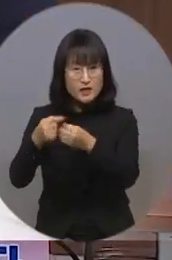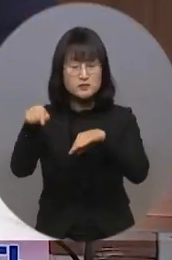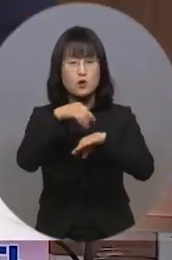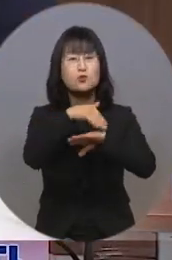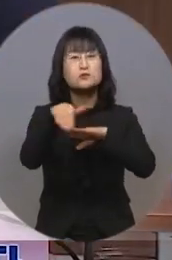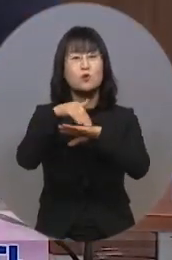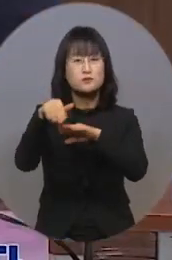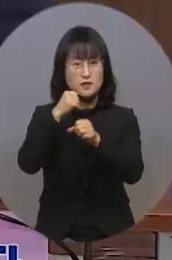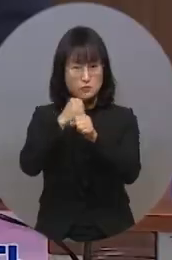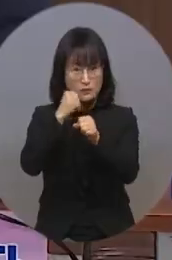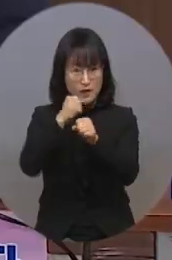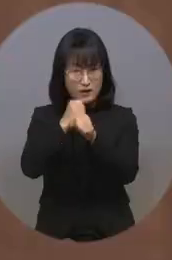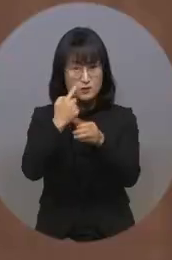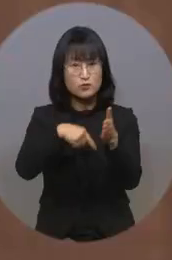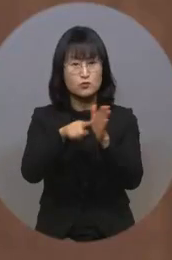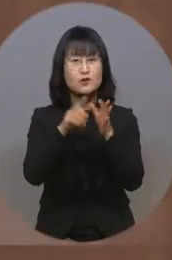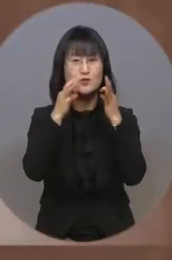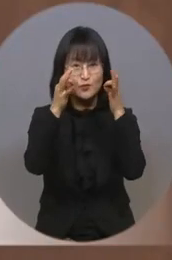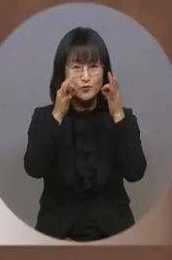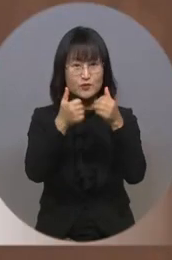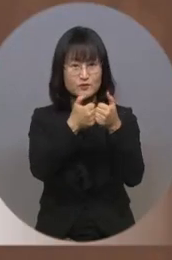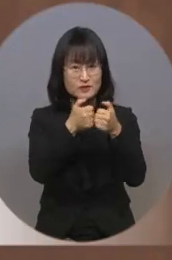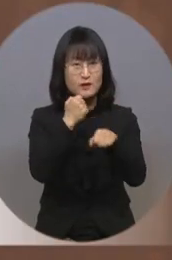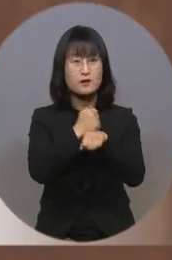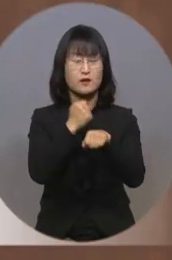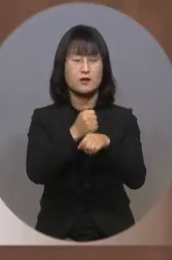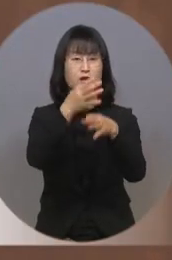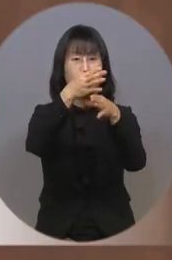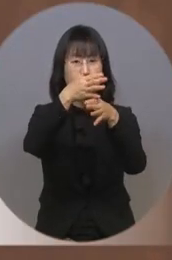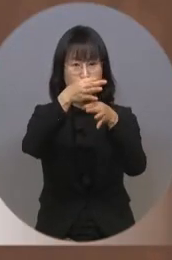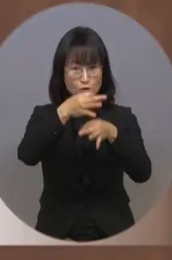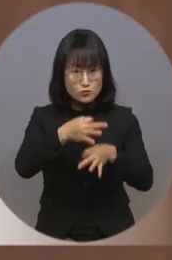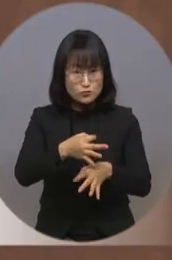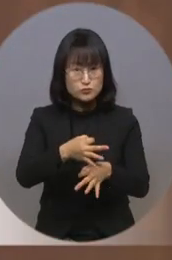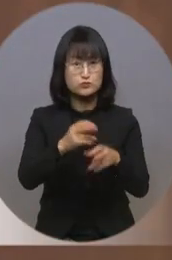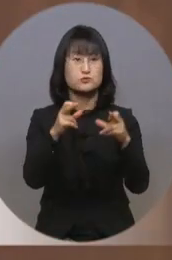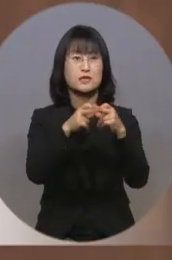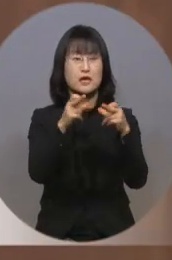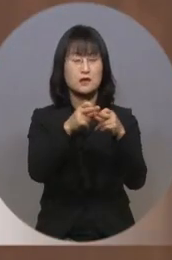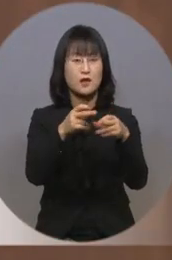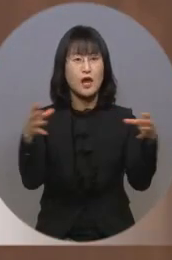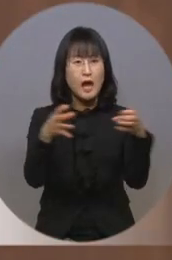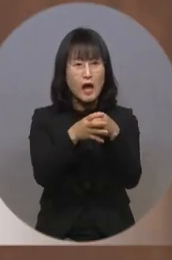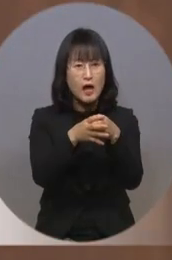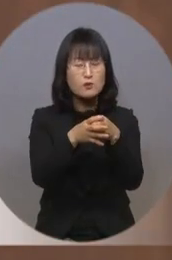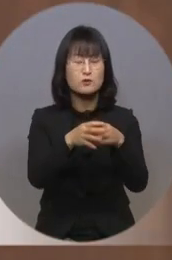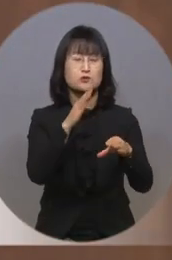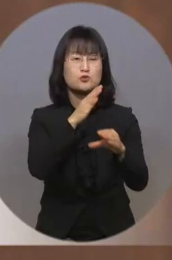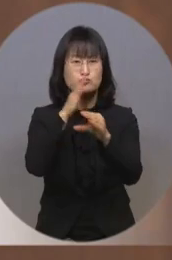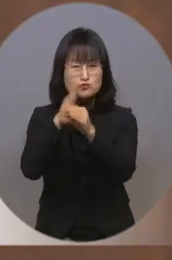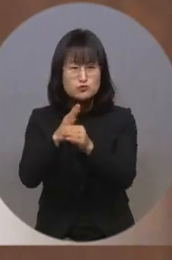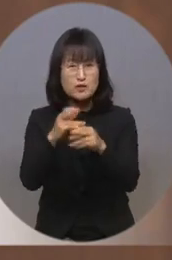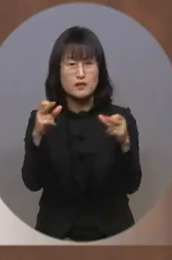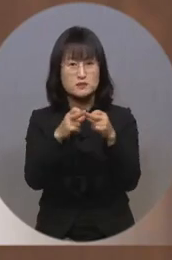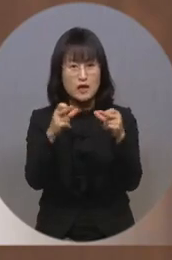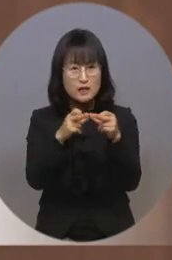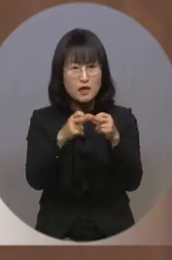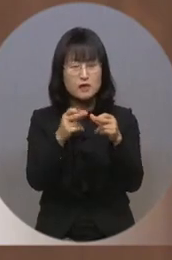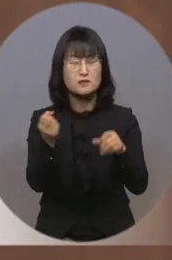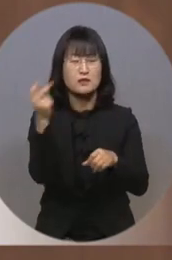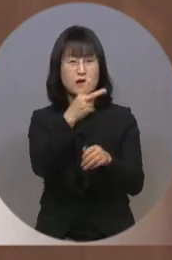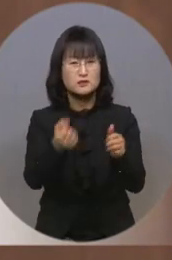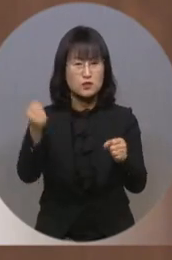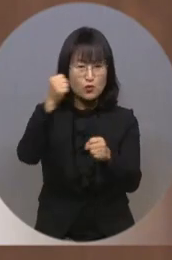이어가는 자리로 꾸며졌습니다 특수 장애를 비롯하여 중도장애인이 다시 영상으로 복귀하는 데는 많은